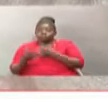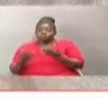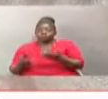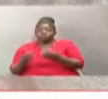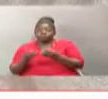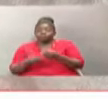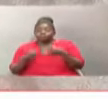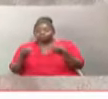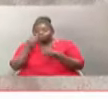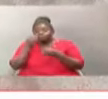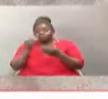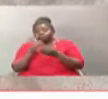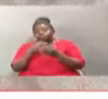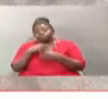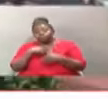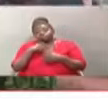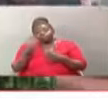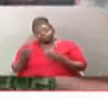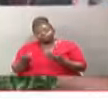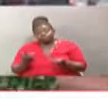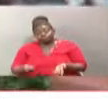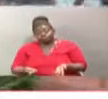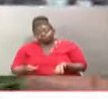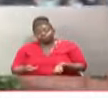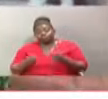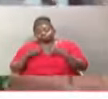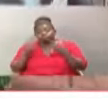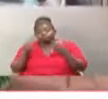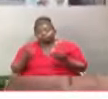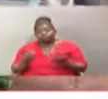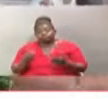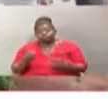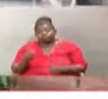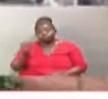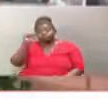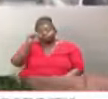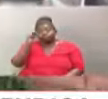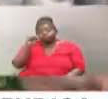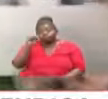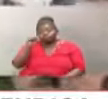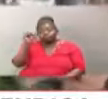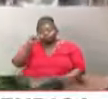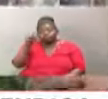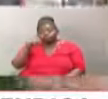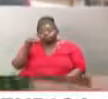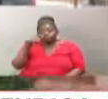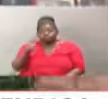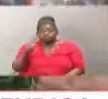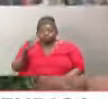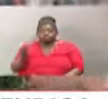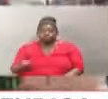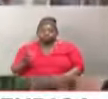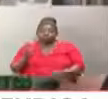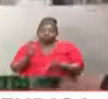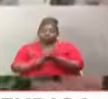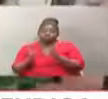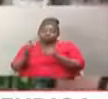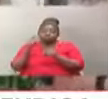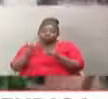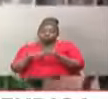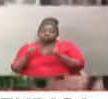mmere akuba muri bagaga mufi musude wali emmere. Ate omusumba Judith Sozi owa Glad Tiding Ministries ku Kalerwe agumiza abantu abagamba